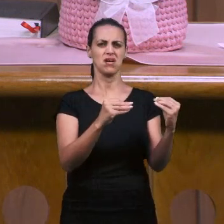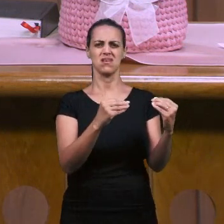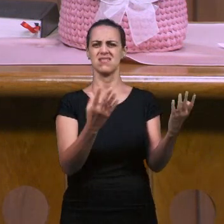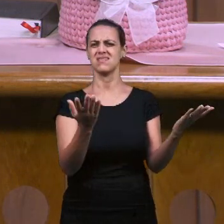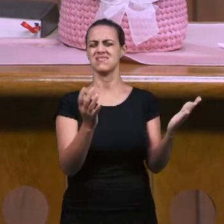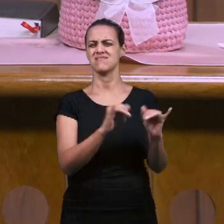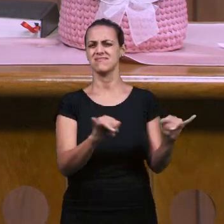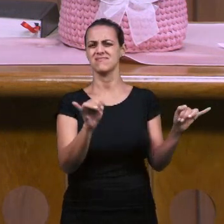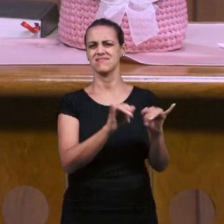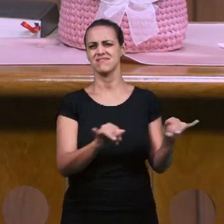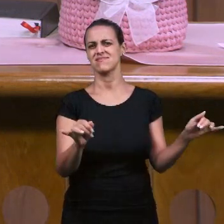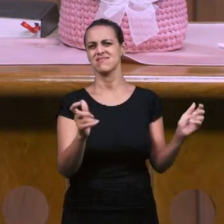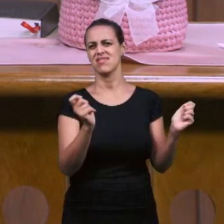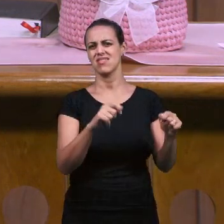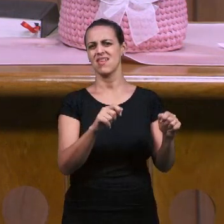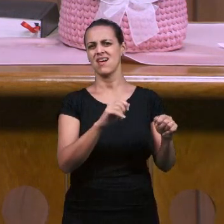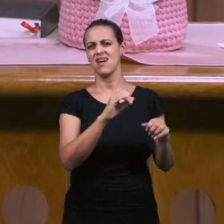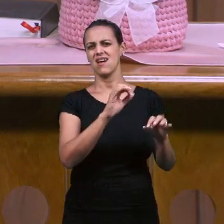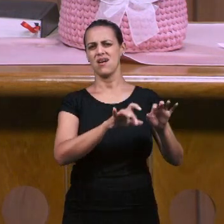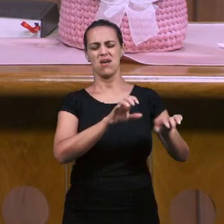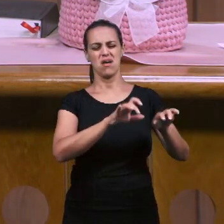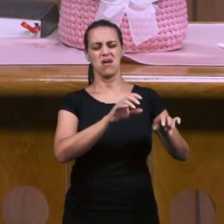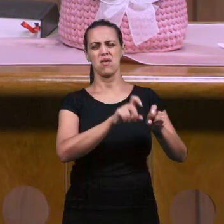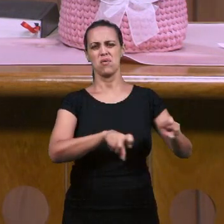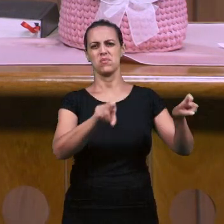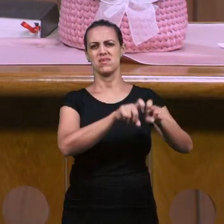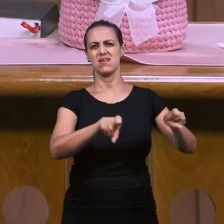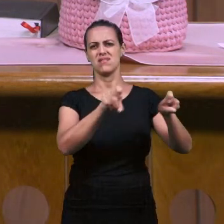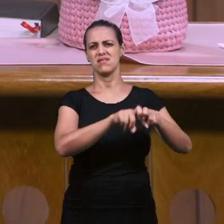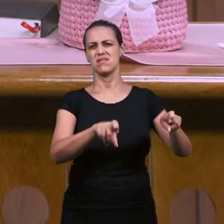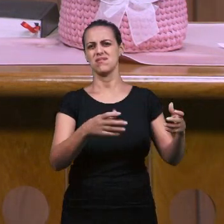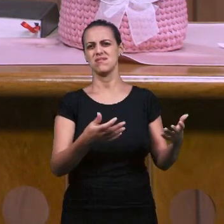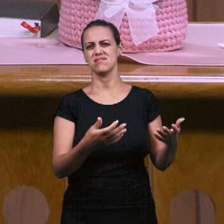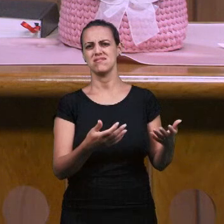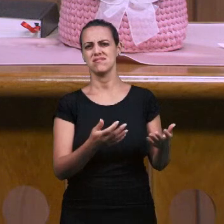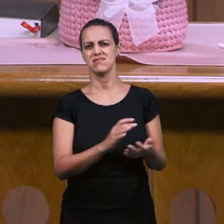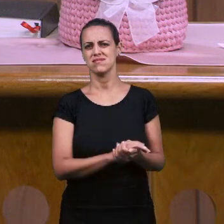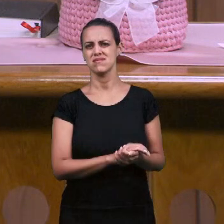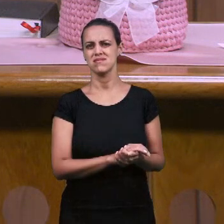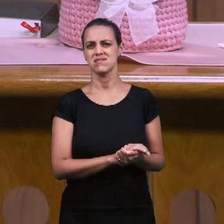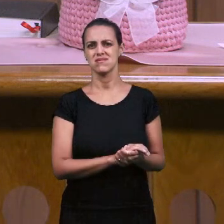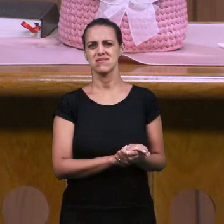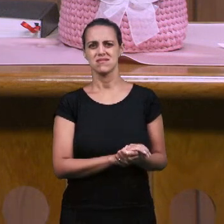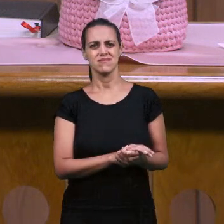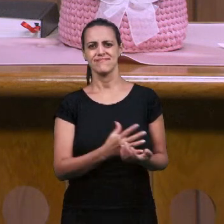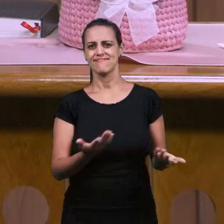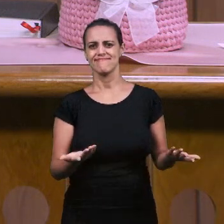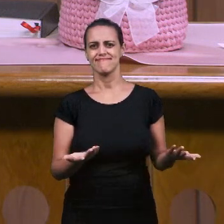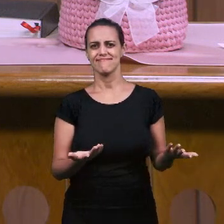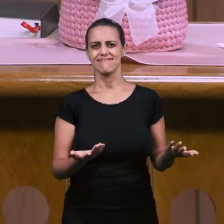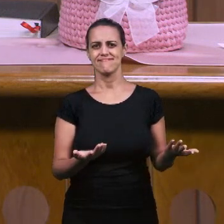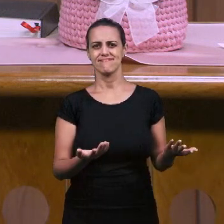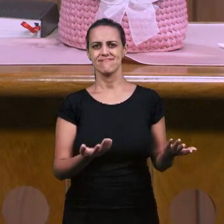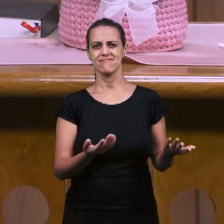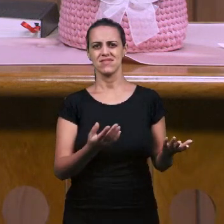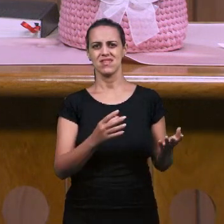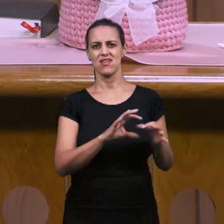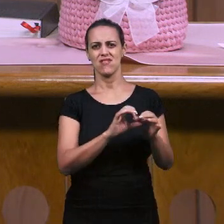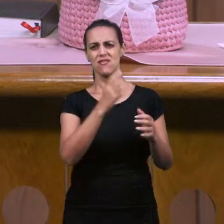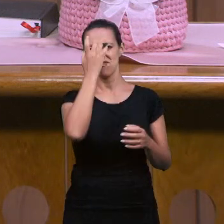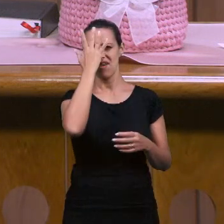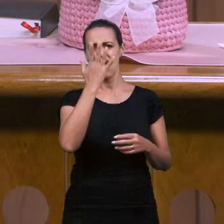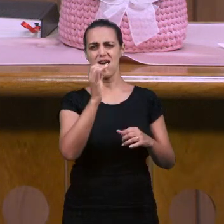Non. Ah, ceci on prend dans l'ordinateur. Vous pouvez faire ça dans l'ordinateur. Et vous